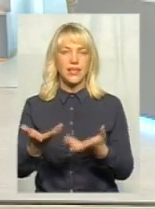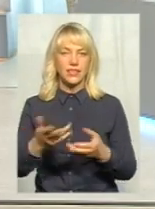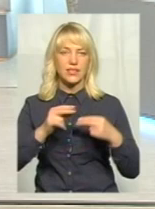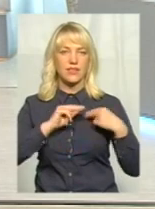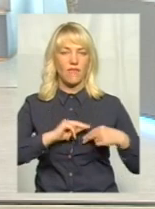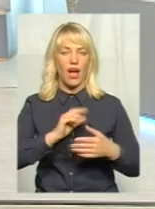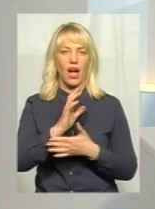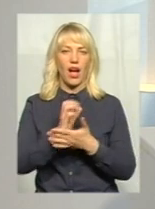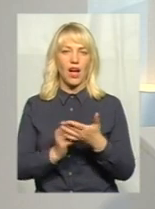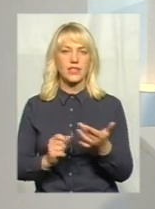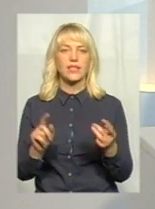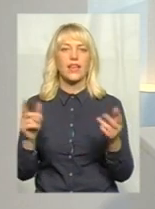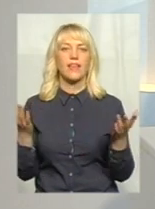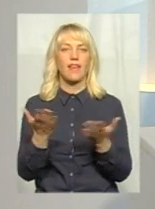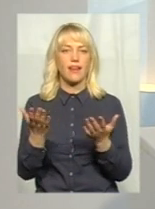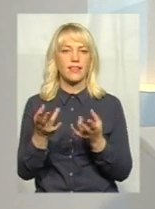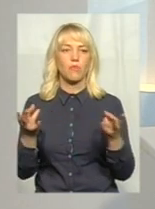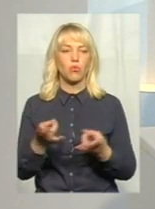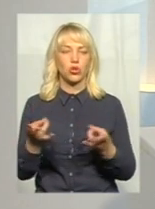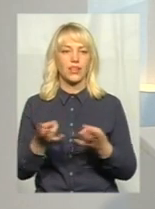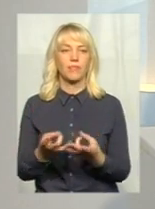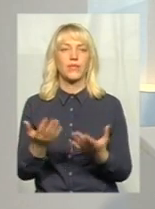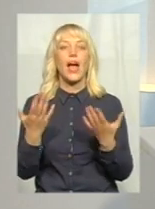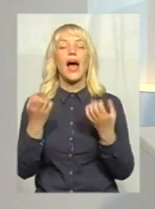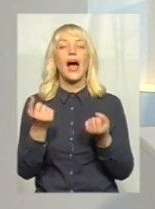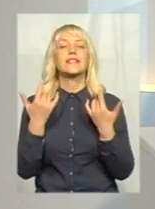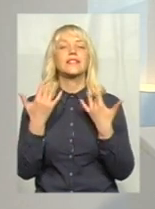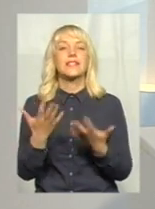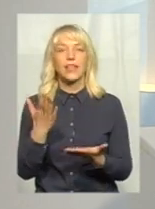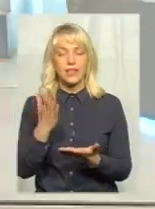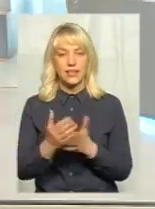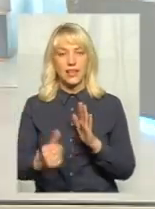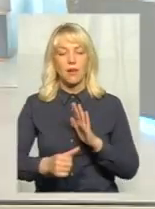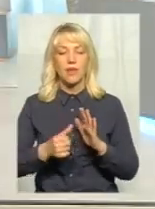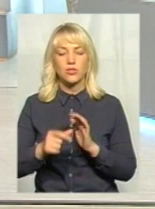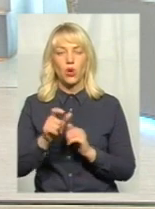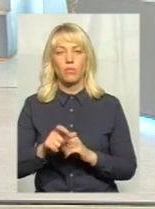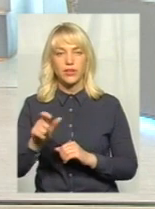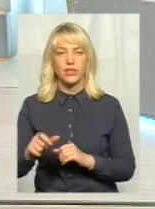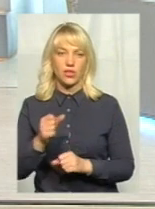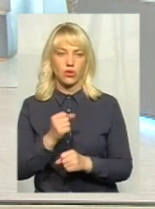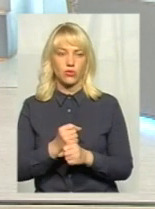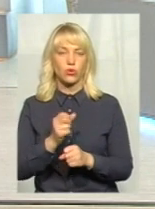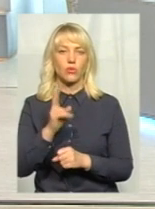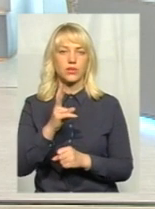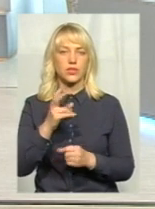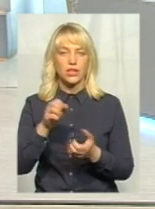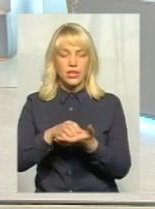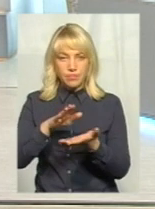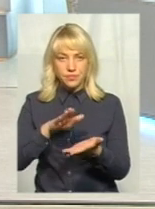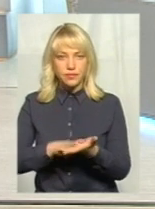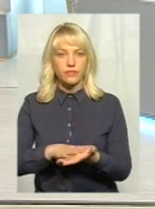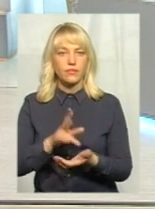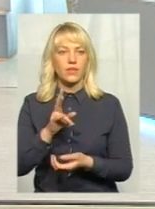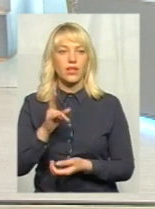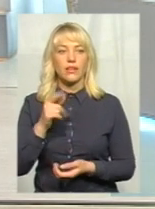вакансій, які потрібні, так? А скільки є безробітних осіб, які стоять от на обліку? Дивіться, ну вже